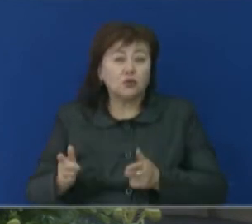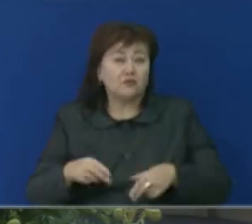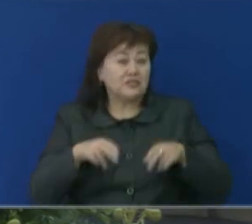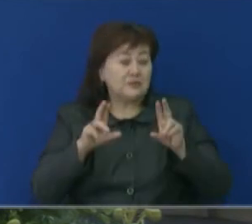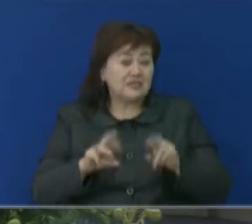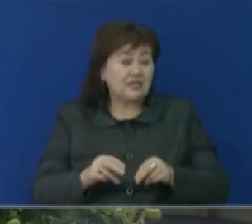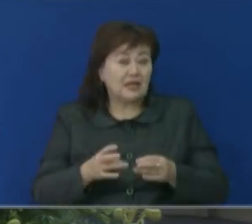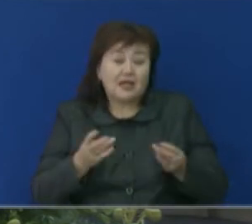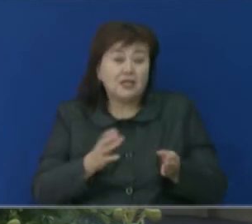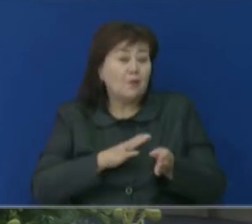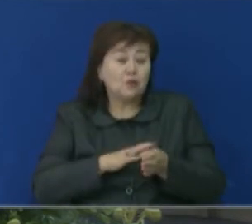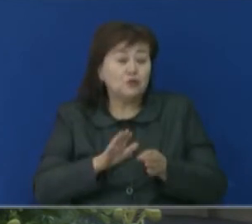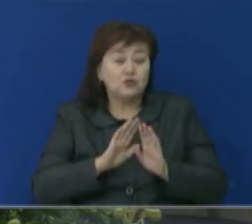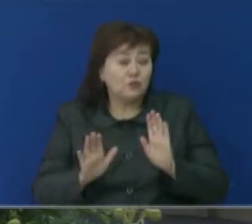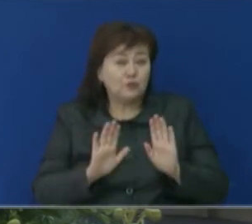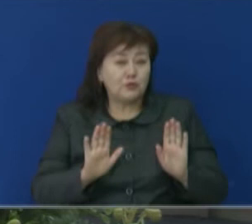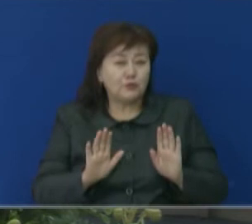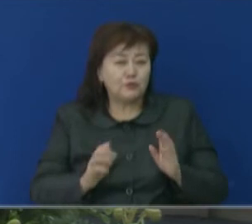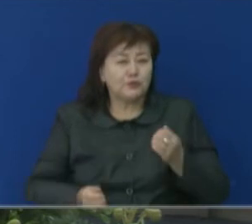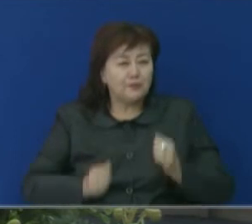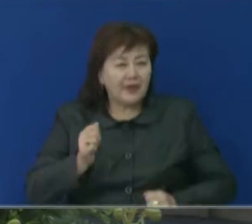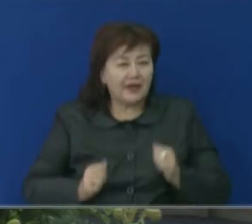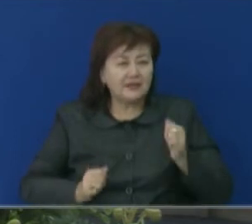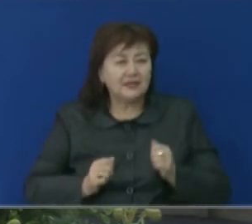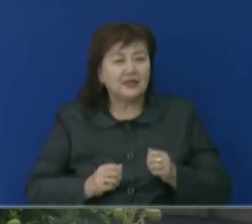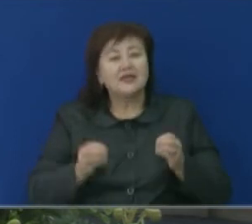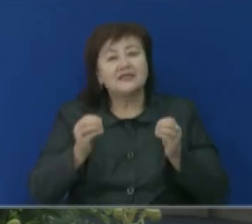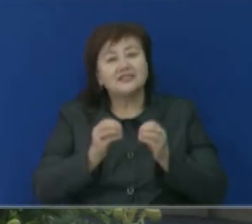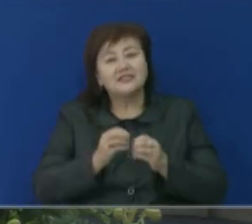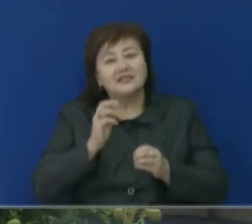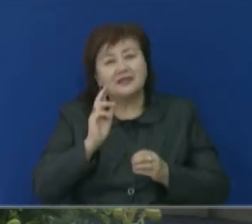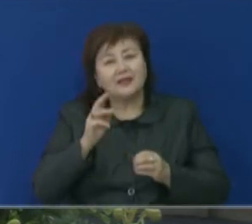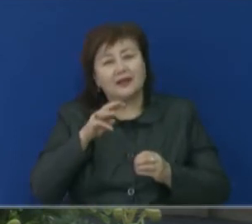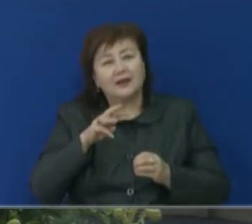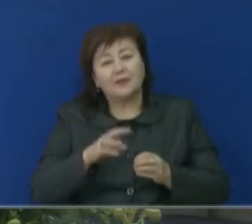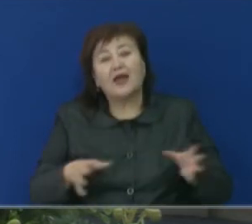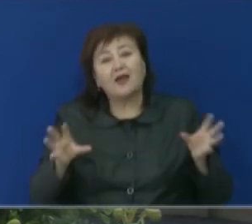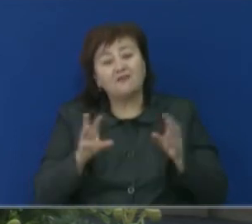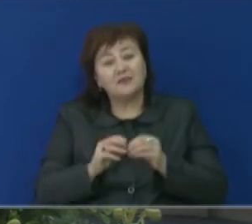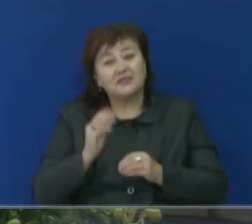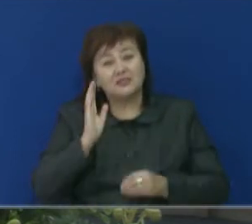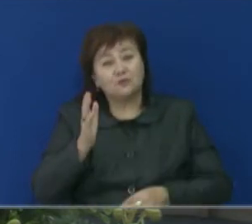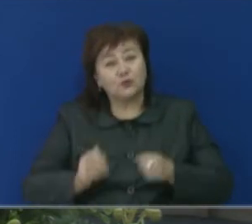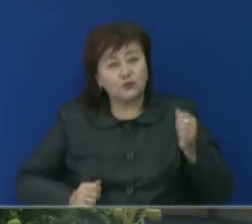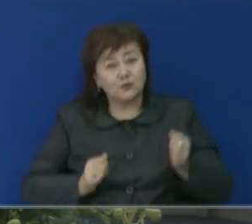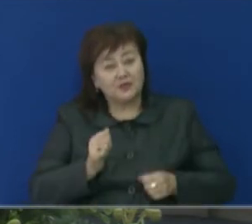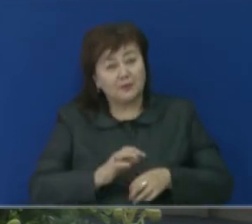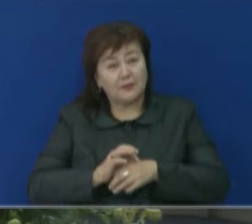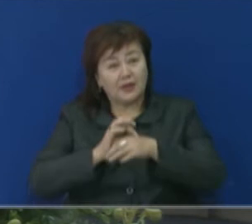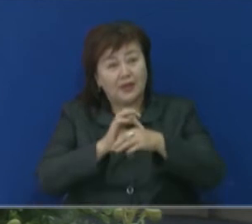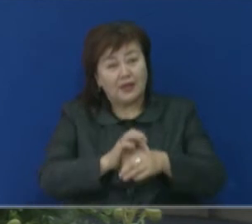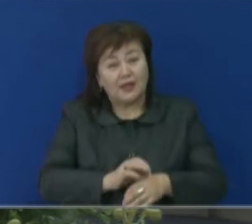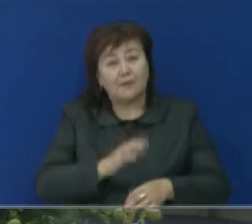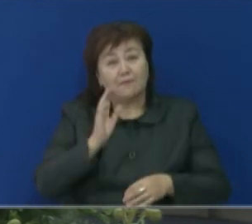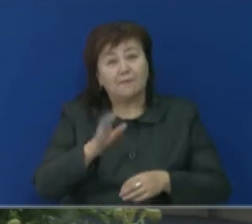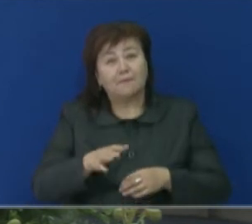керек. Біздің жаңағы спортшылар 10 километр, 10 шақырымға дейін бірге жүгіріп шығарып салады. Ары қарай қаланың